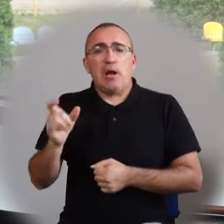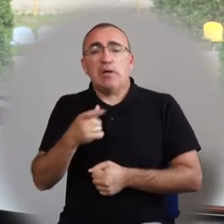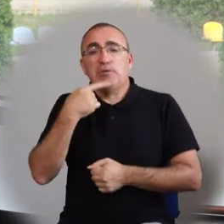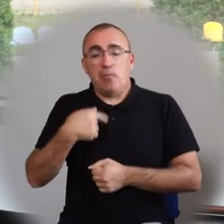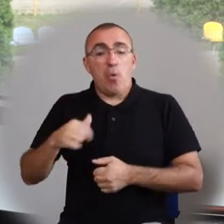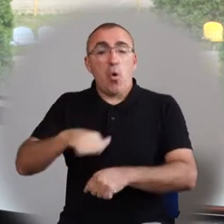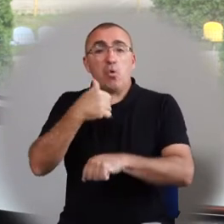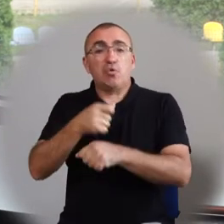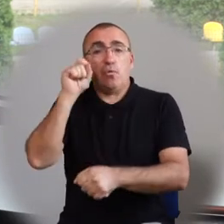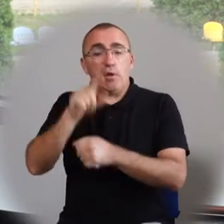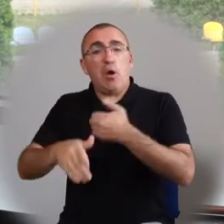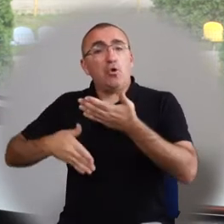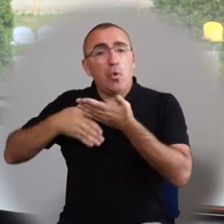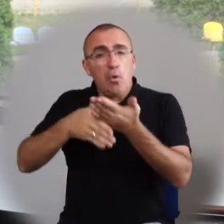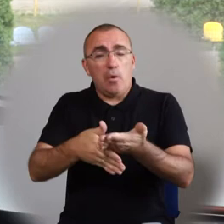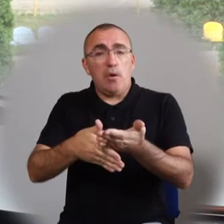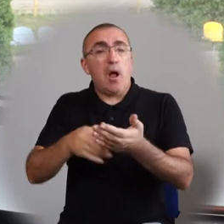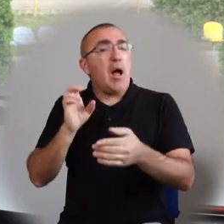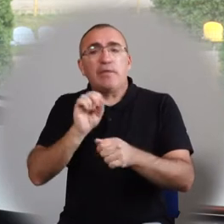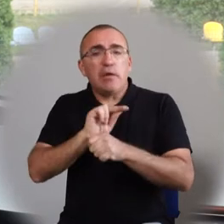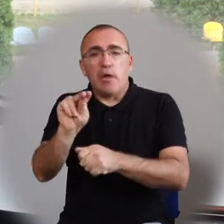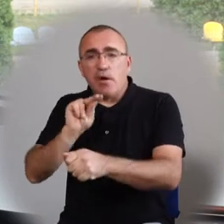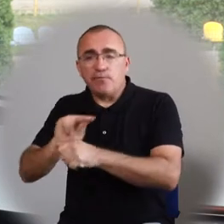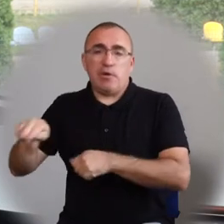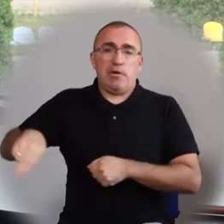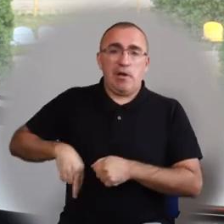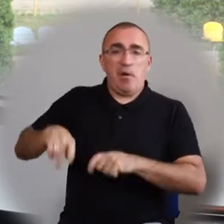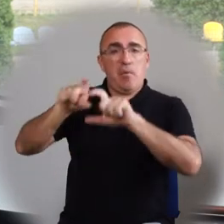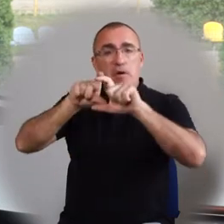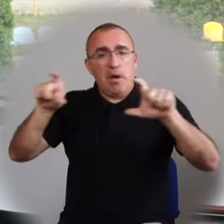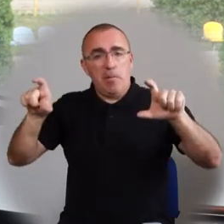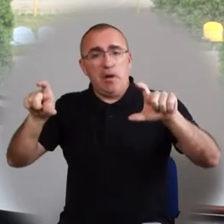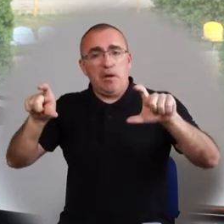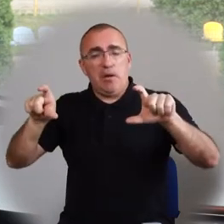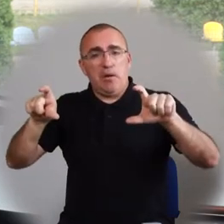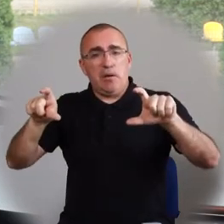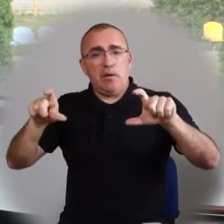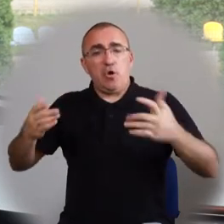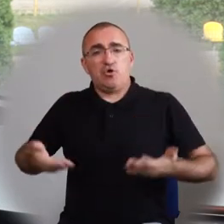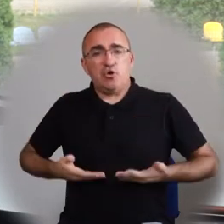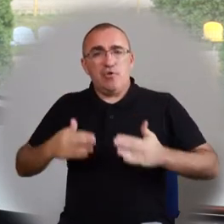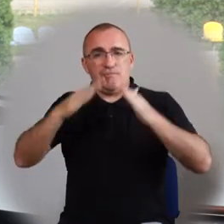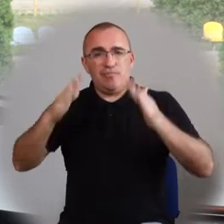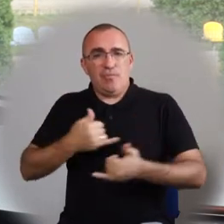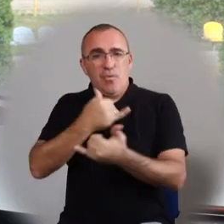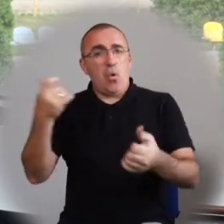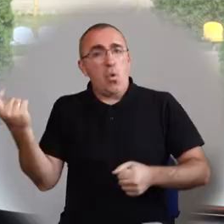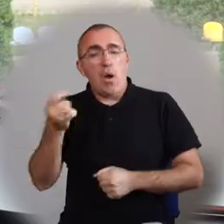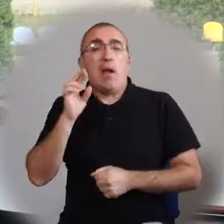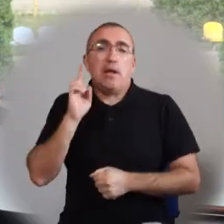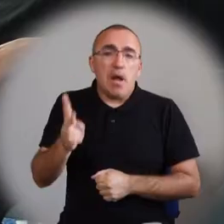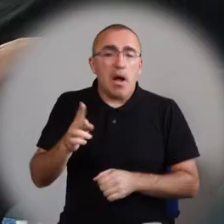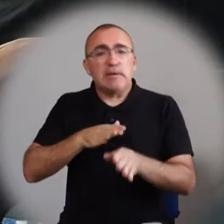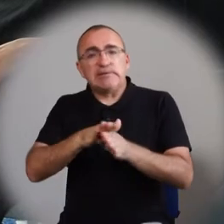ще раз кажу, що моя основна була задача допомогти, а не навчити, наприклад, директора департамента житлово-комунального